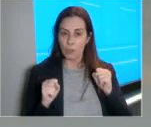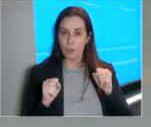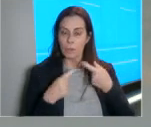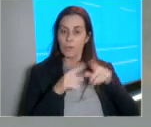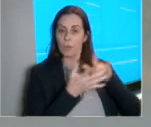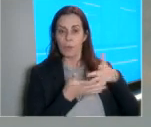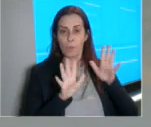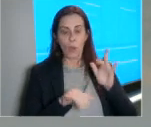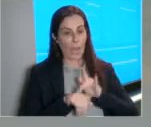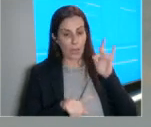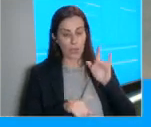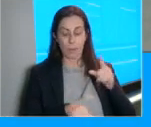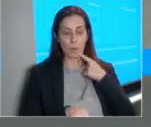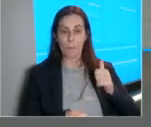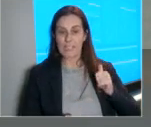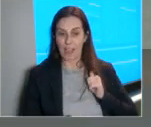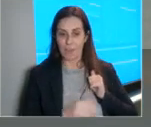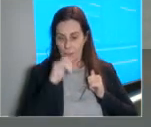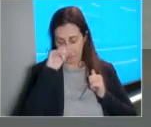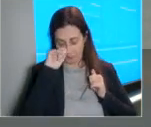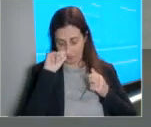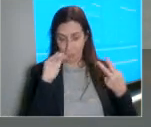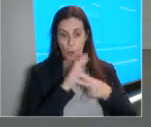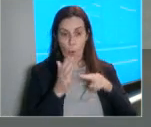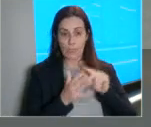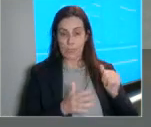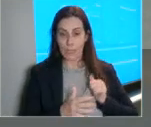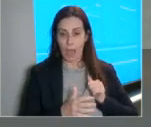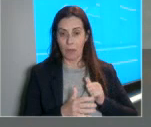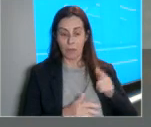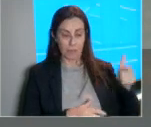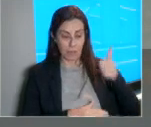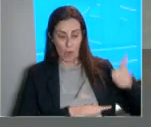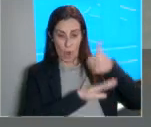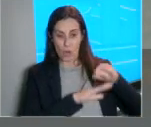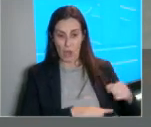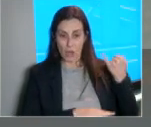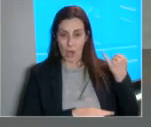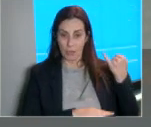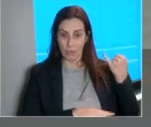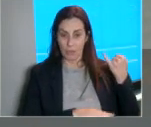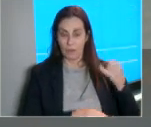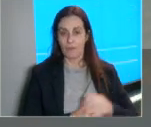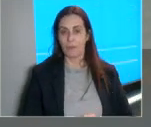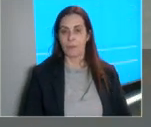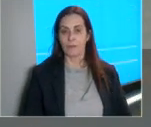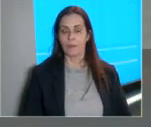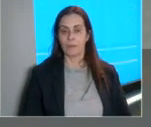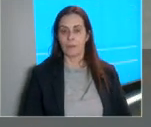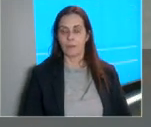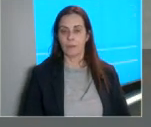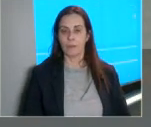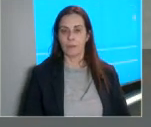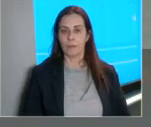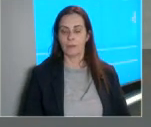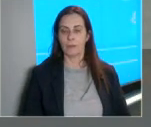במגוון זירות מאוד רגיש, כך דובר צהל. תוכנית צהל לסיכולו של בהא אבו אל-טהא נקראת חגורה שחורה. מבצע חגורה